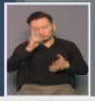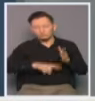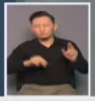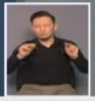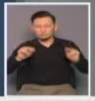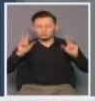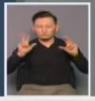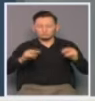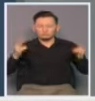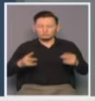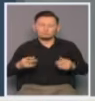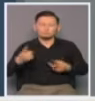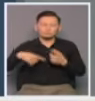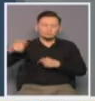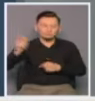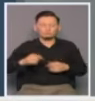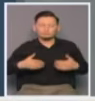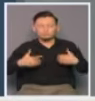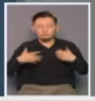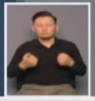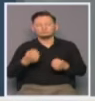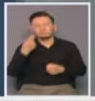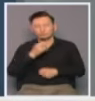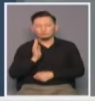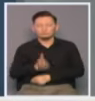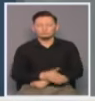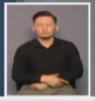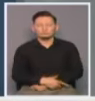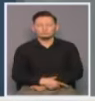обещаниям, желаем им вернуться на родину целыми и невредимыми.